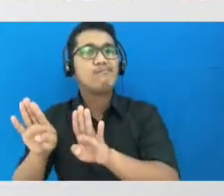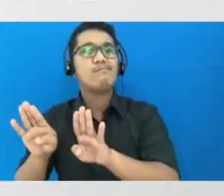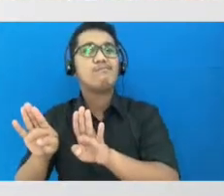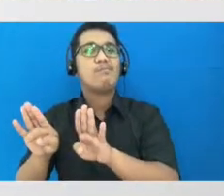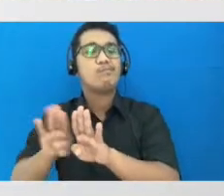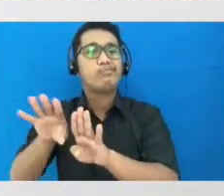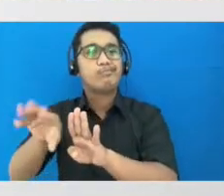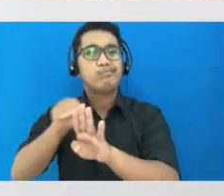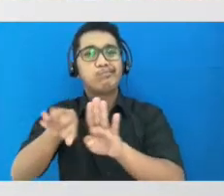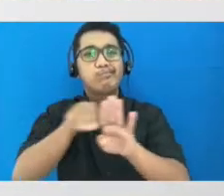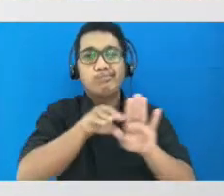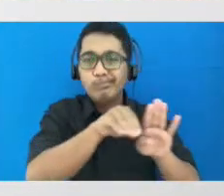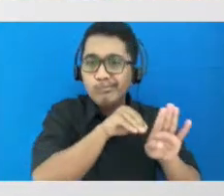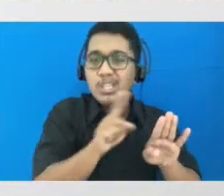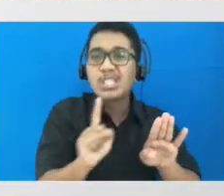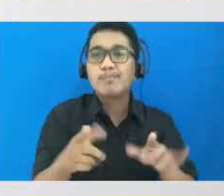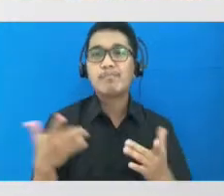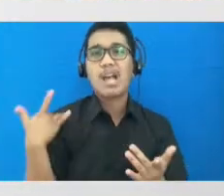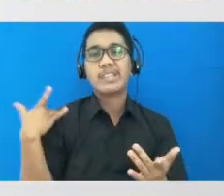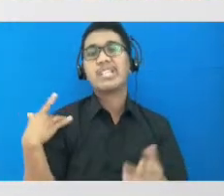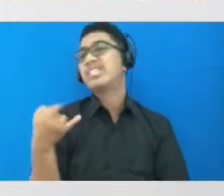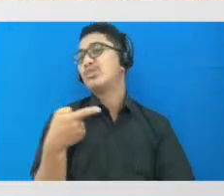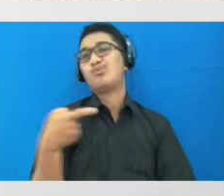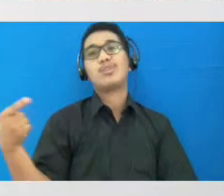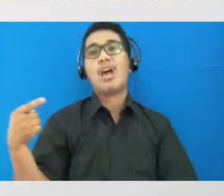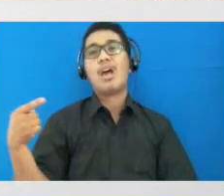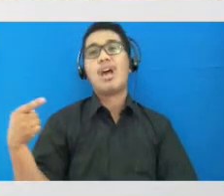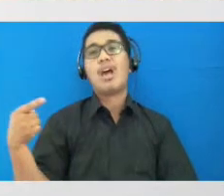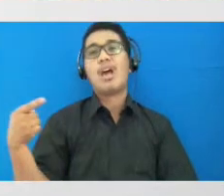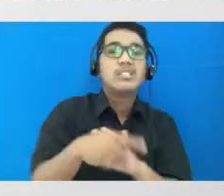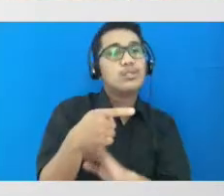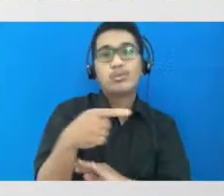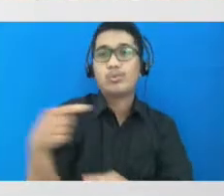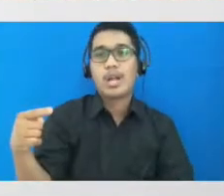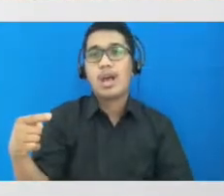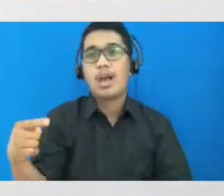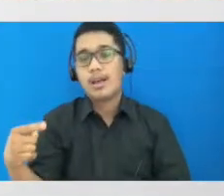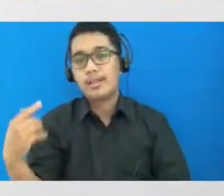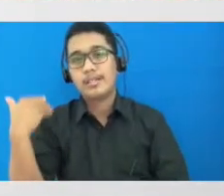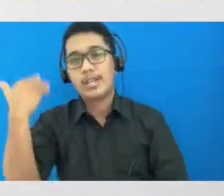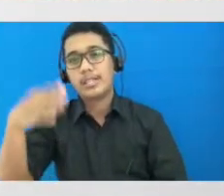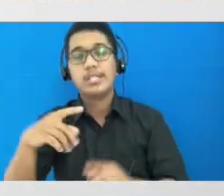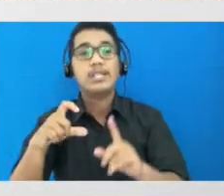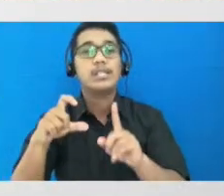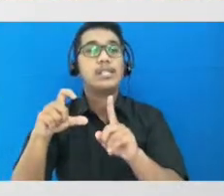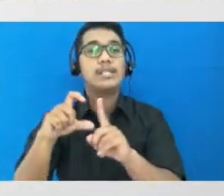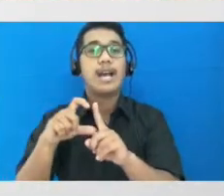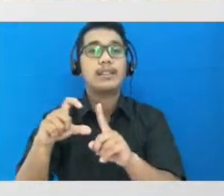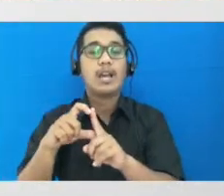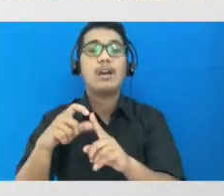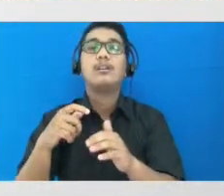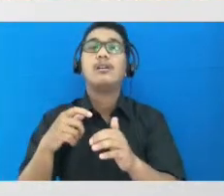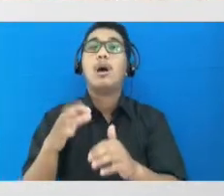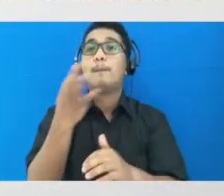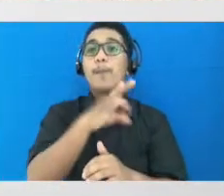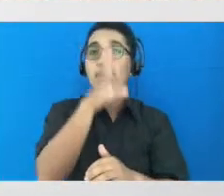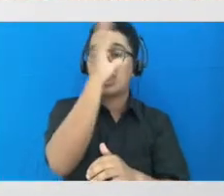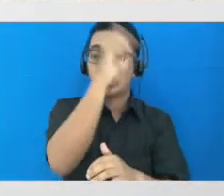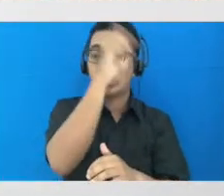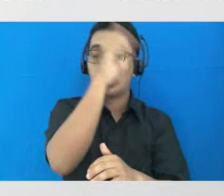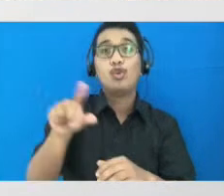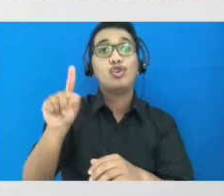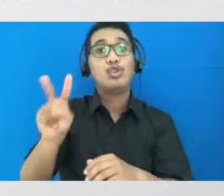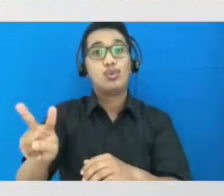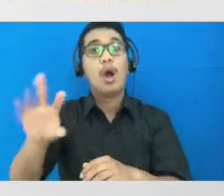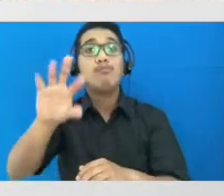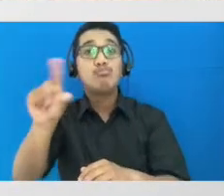karena kekurang hati-hatian ataupun ketidaktelitian sehingga data breach ini baru diketahui 2 bulan setelah kejadian. Nah, itu yang